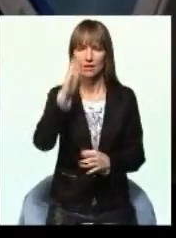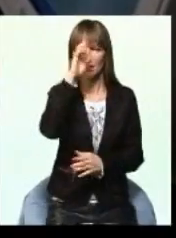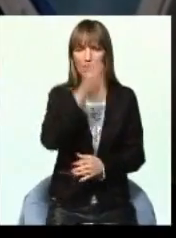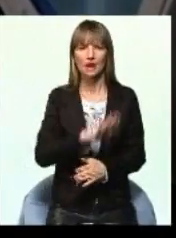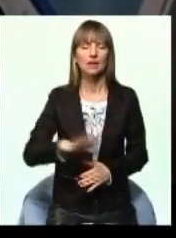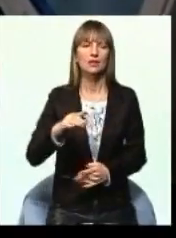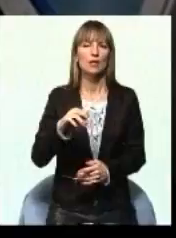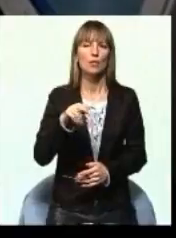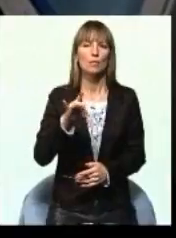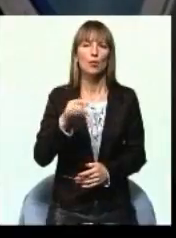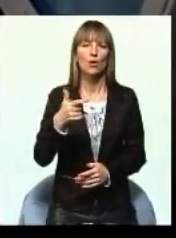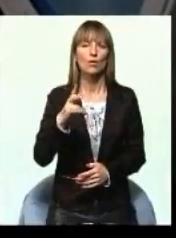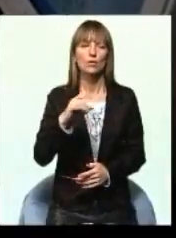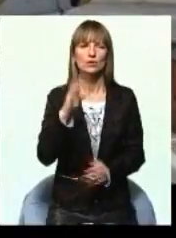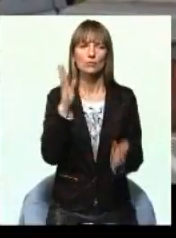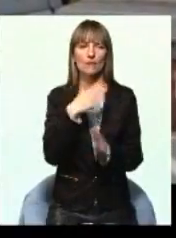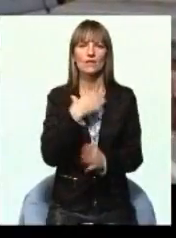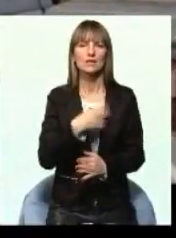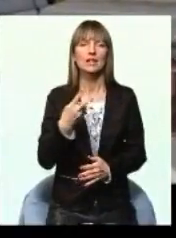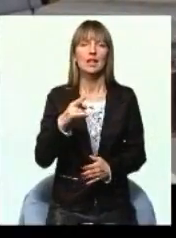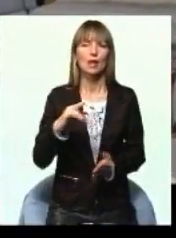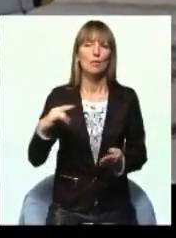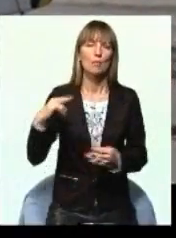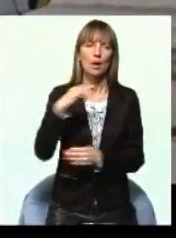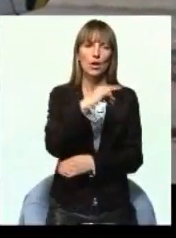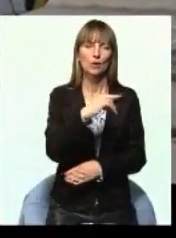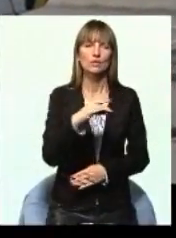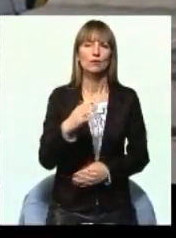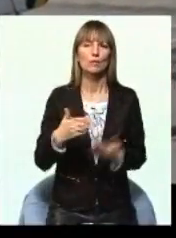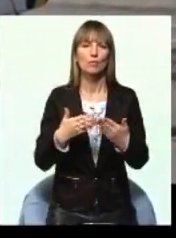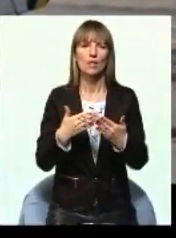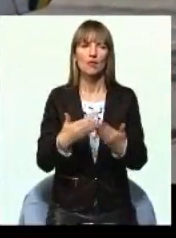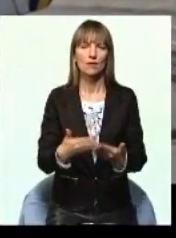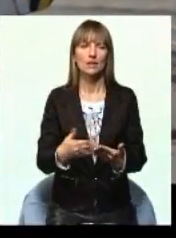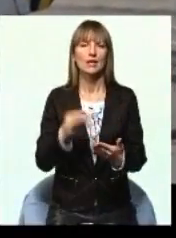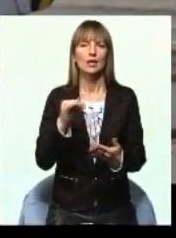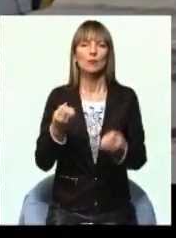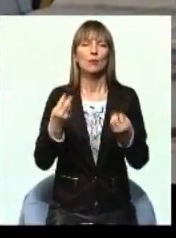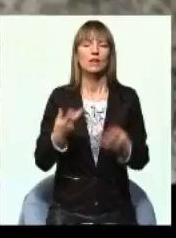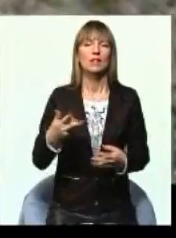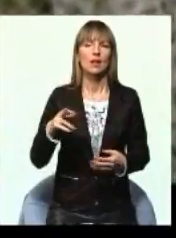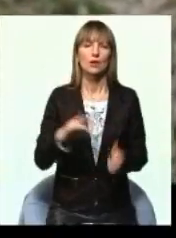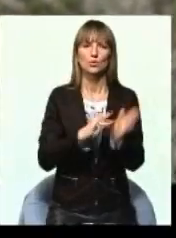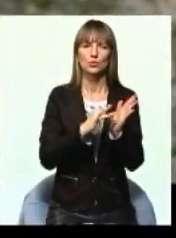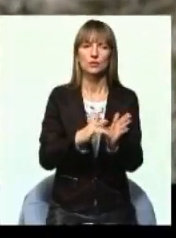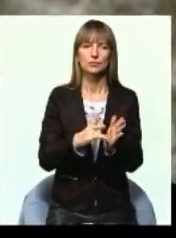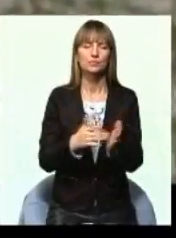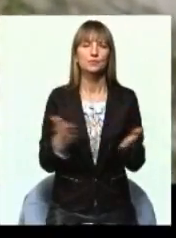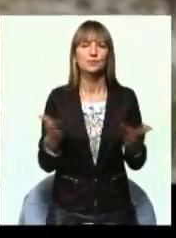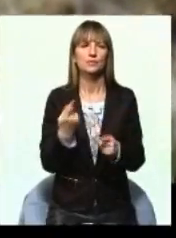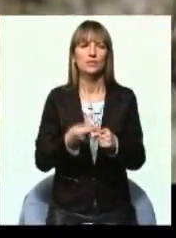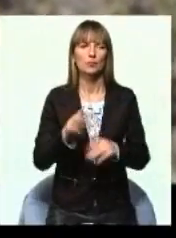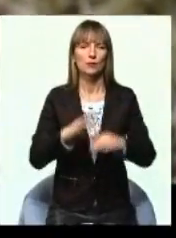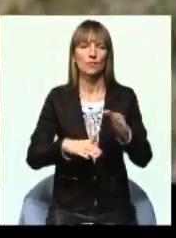прогнози погоди, які створюють метеорологи, важливі для польотів літаків, плавання кораблів і просто для мандрівників. фахівців. Як же ці